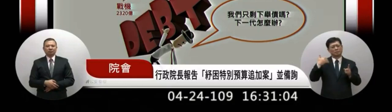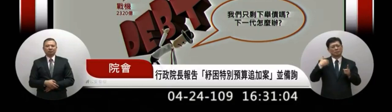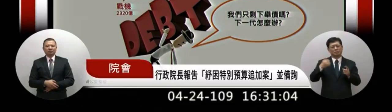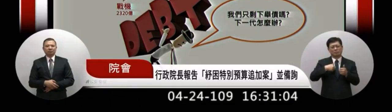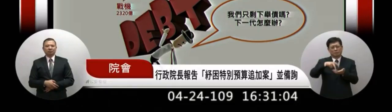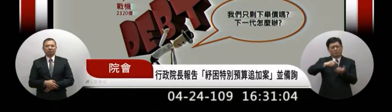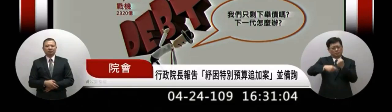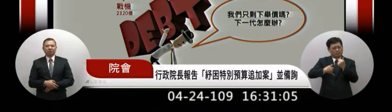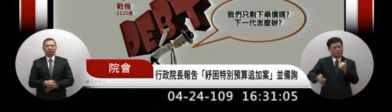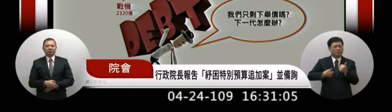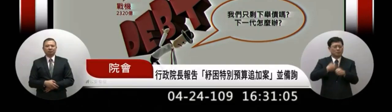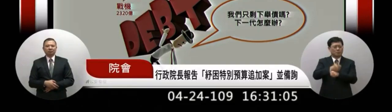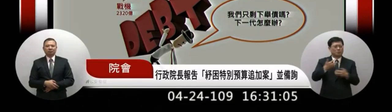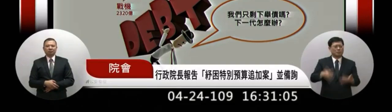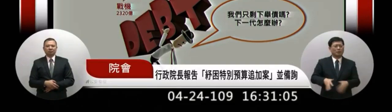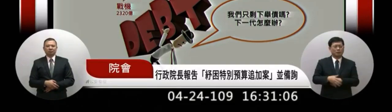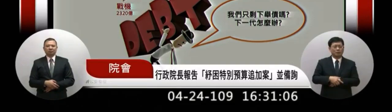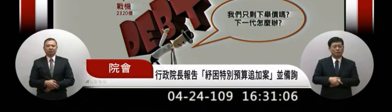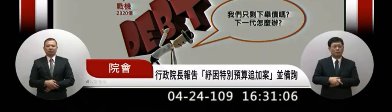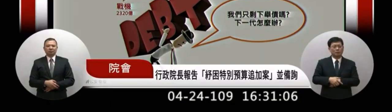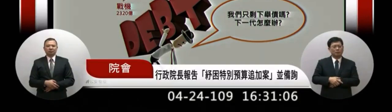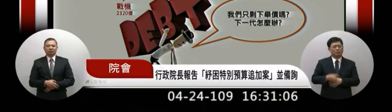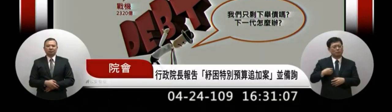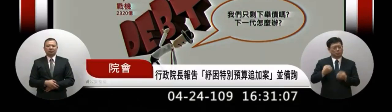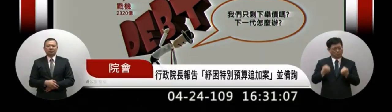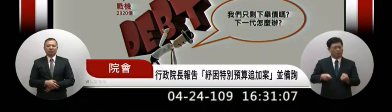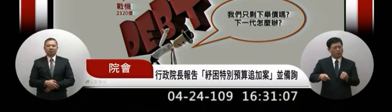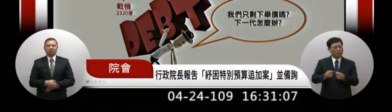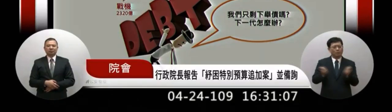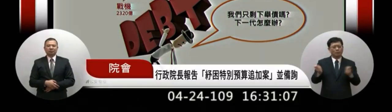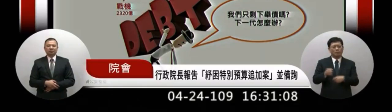关，好，我底下是一句话。